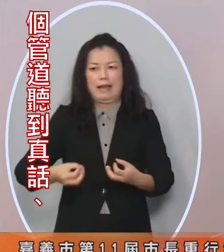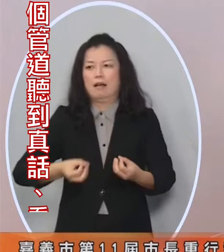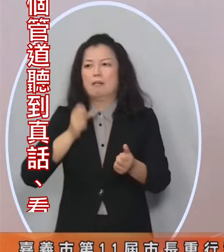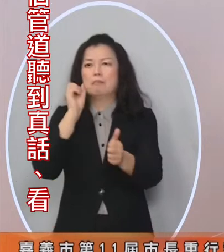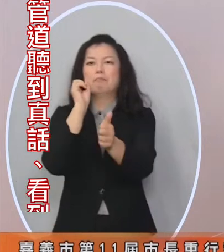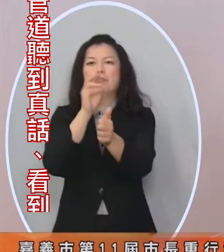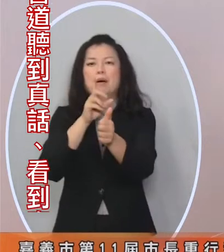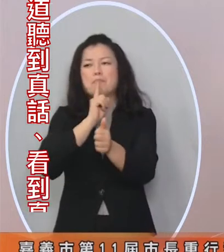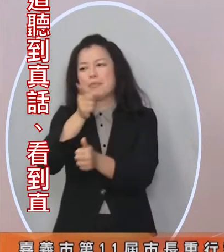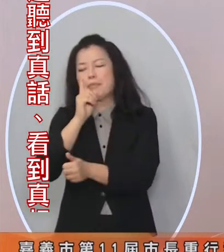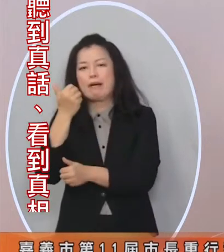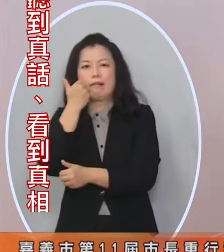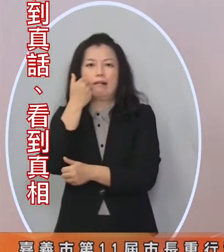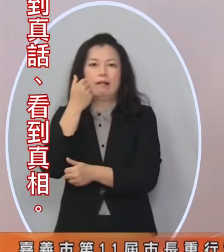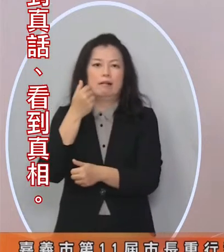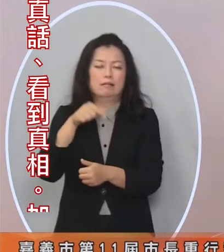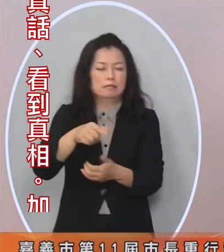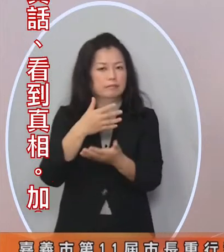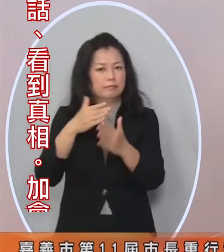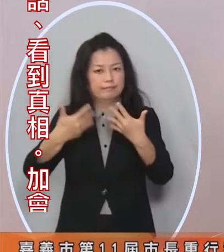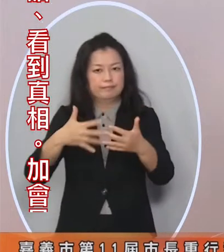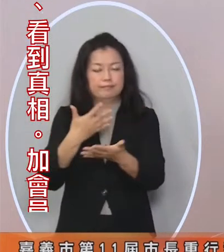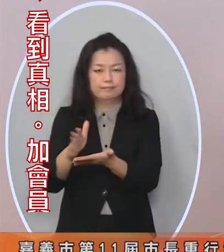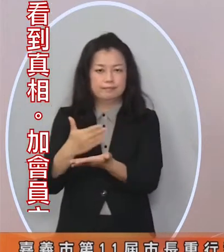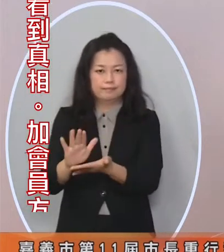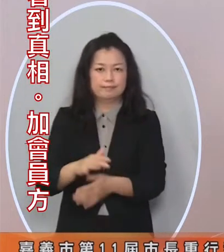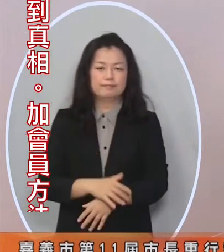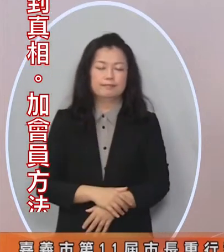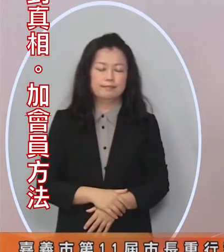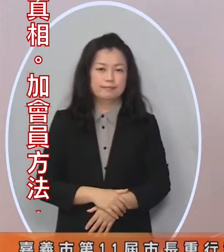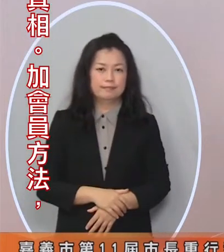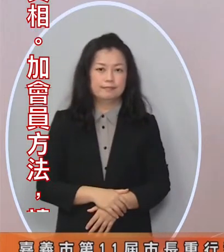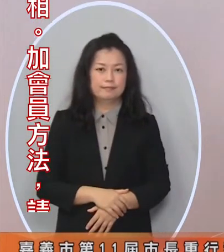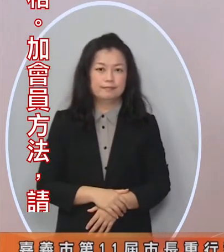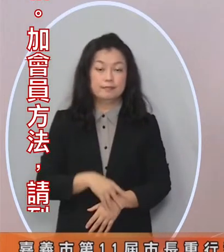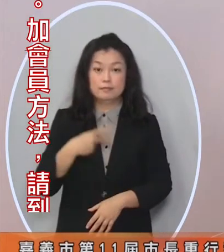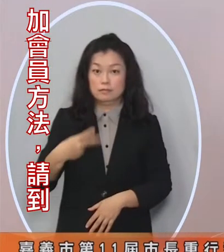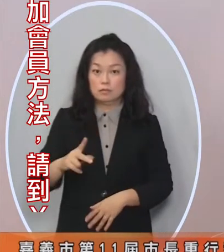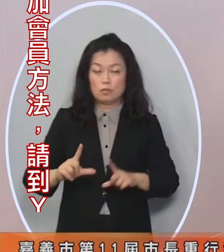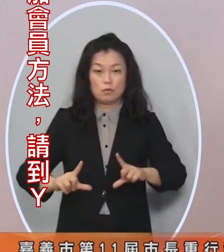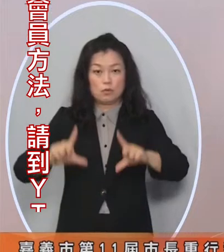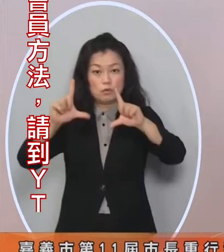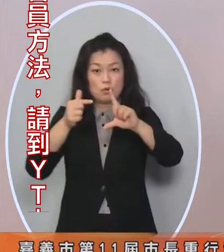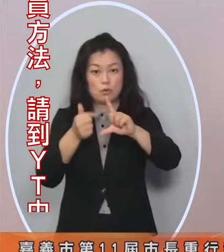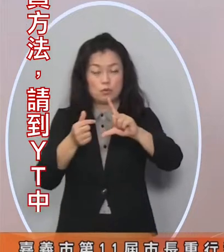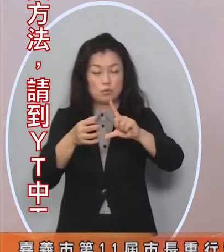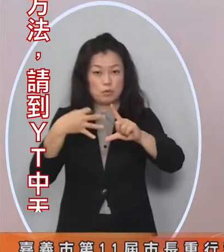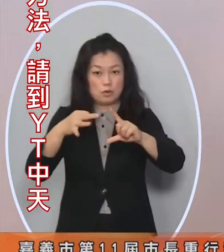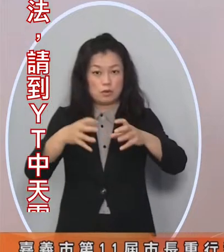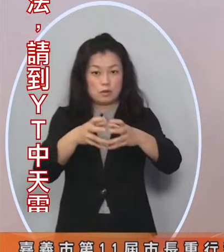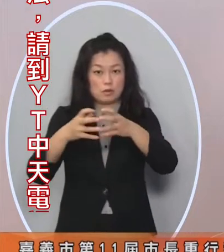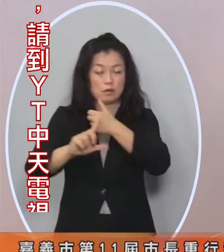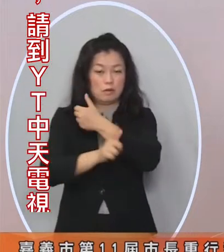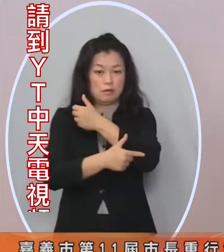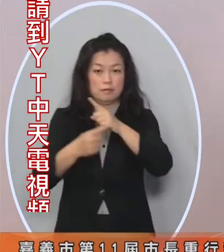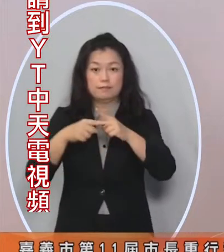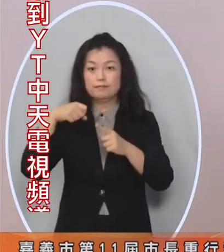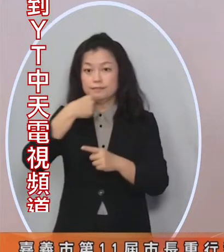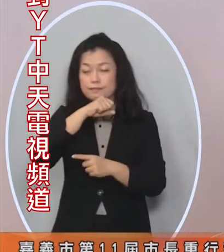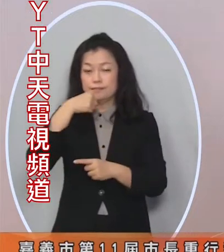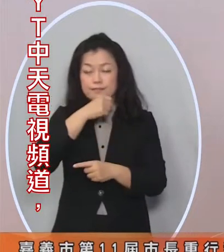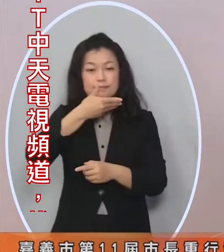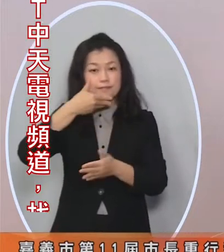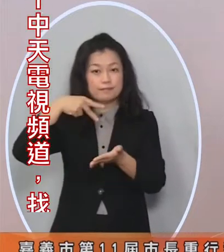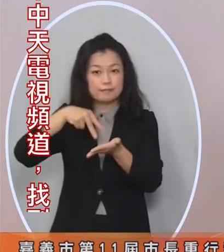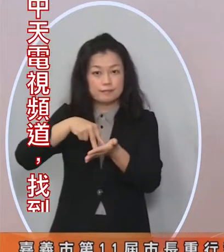题。凯生当选后将协助处理嘉义市东区之财团法人台湾省私立嘉